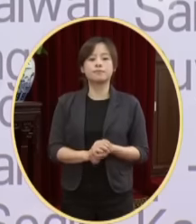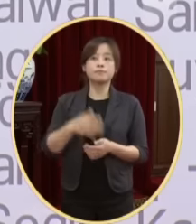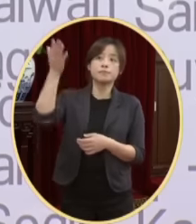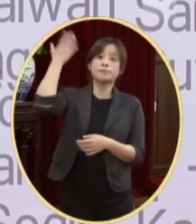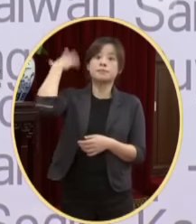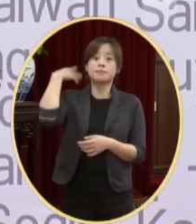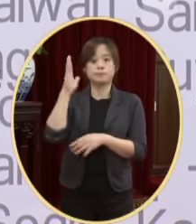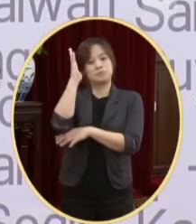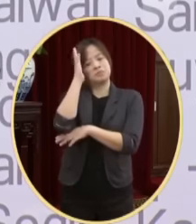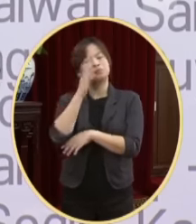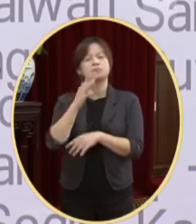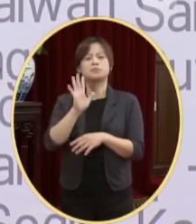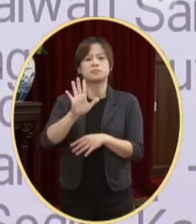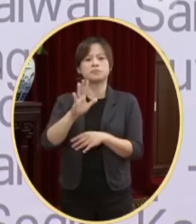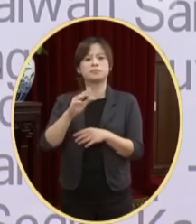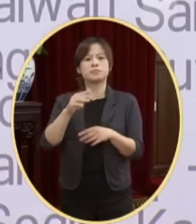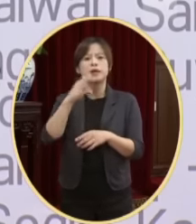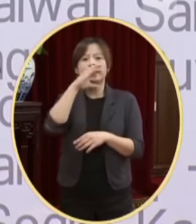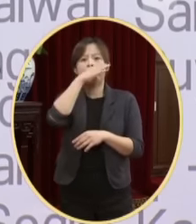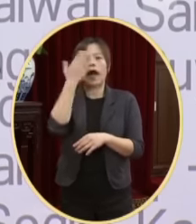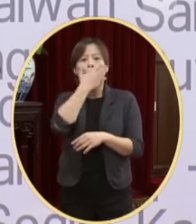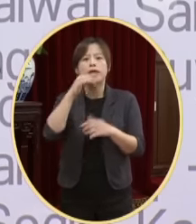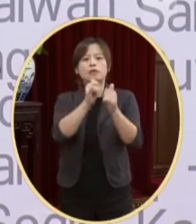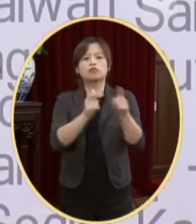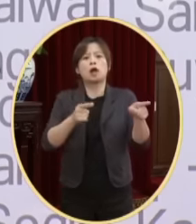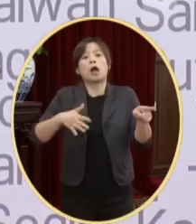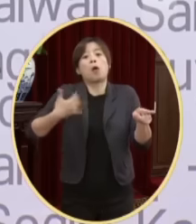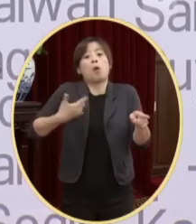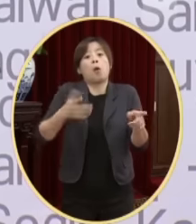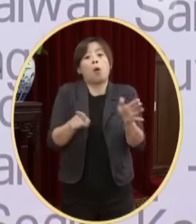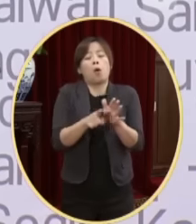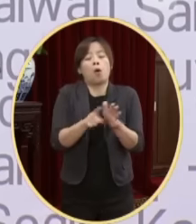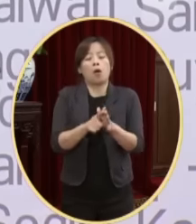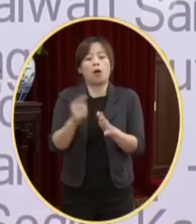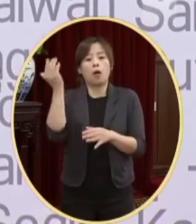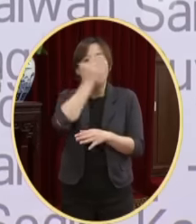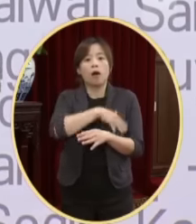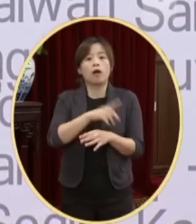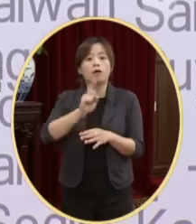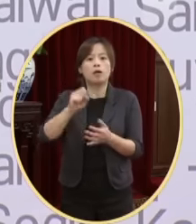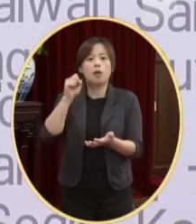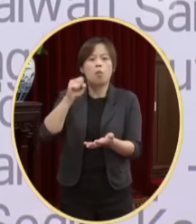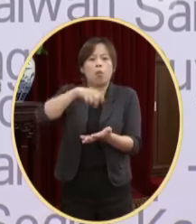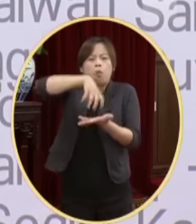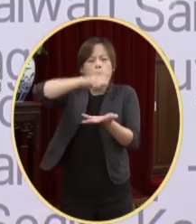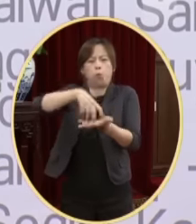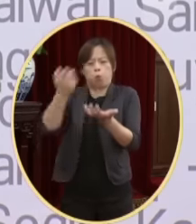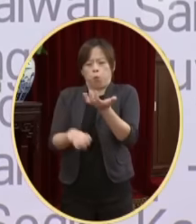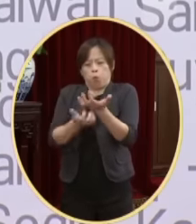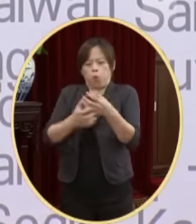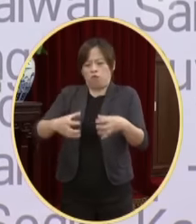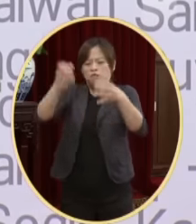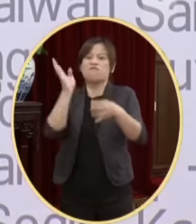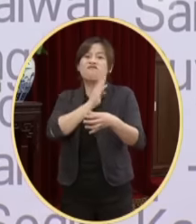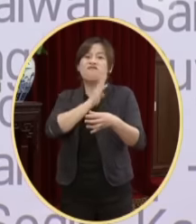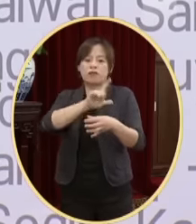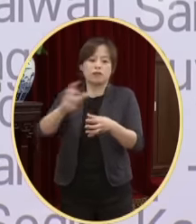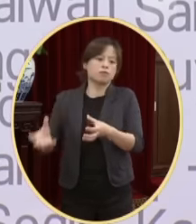年政府在雅美族人不知情的情况下，将核废料存置于在兰